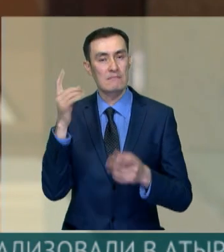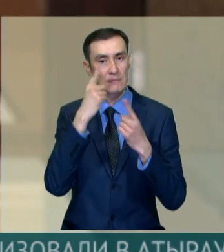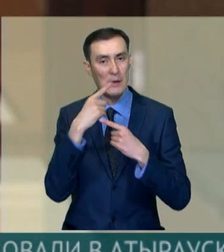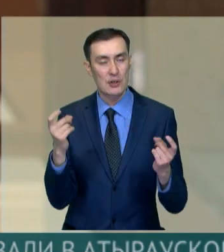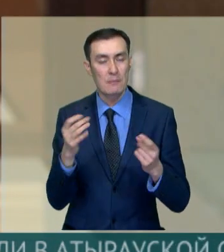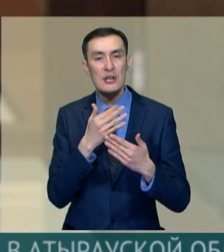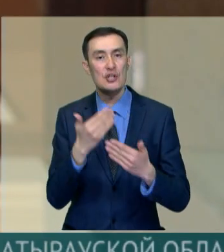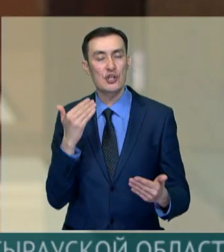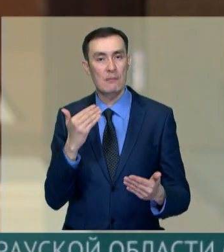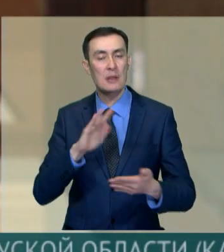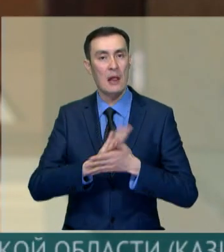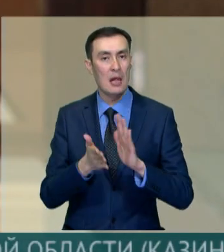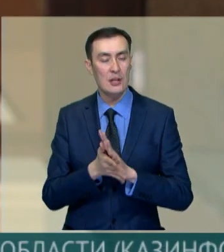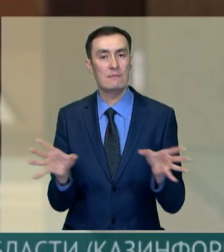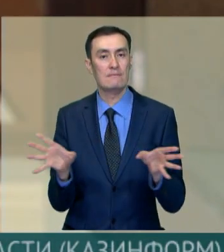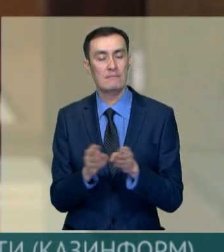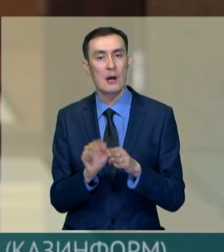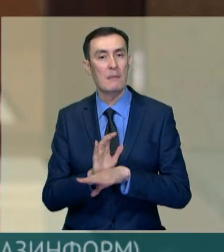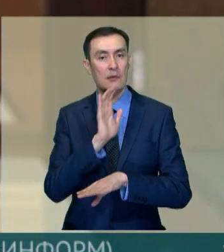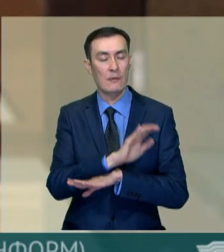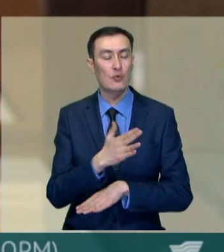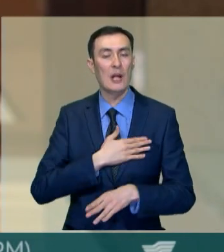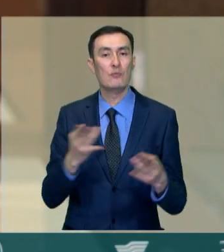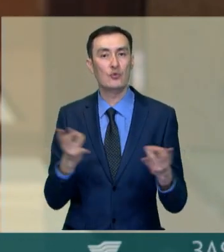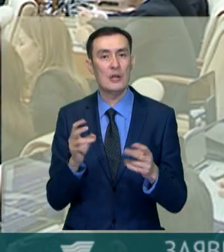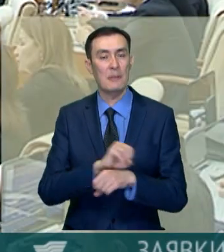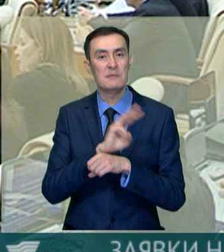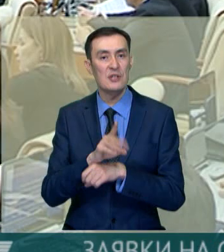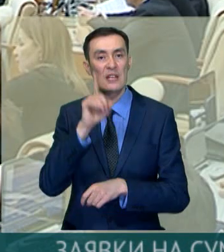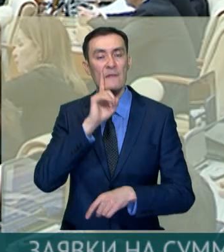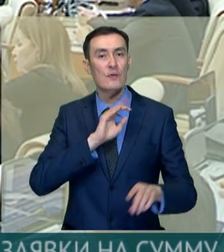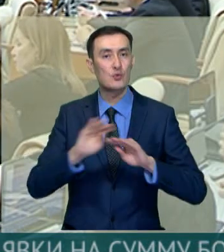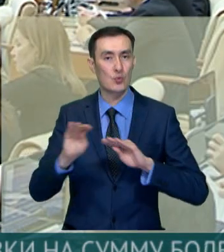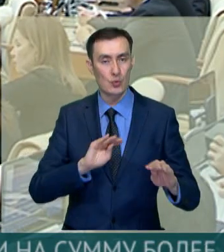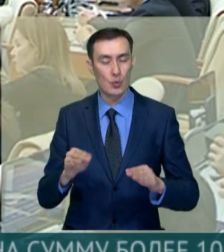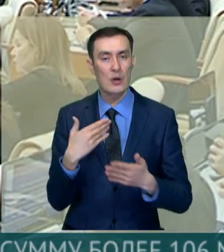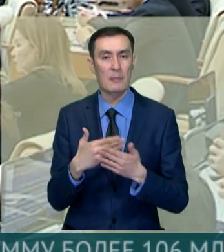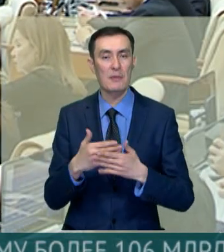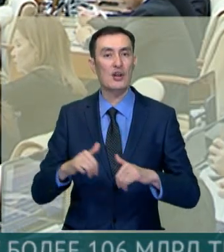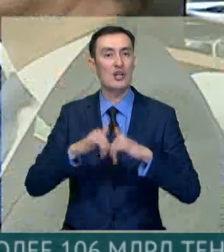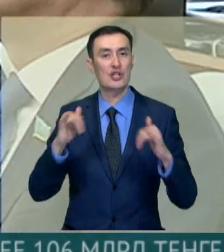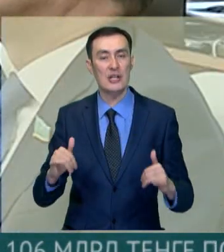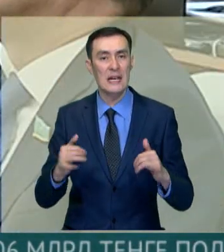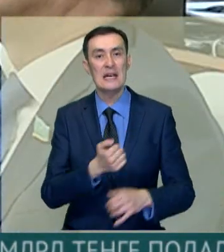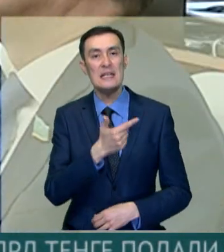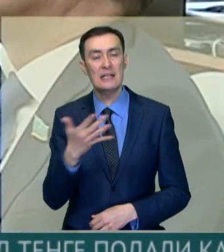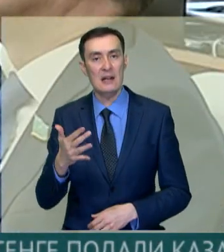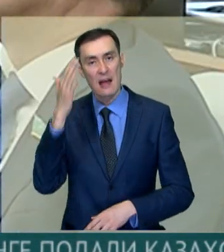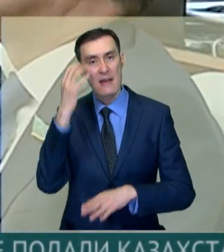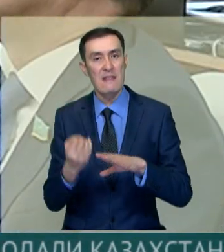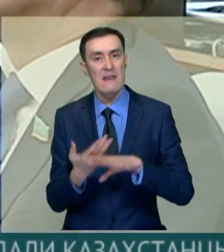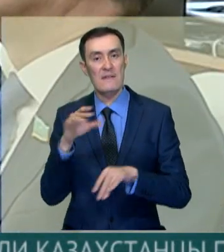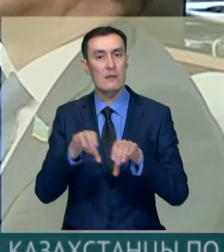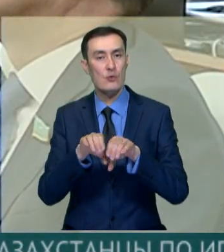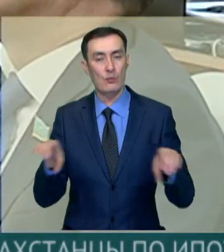прежде чем наладить экспорт наших нефтепродуктов, нужно обеспечить инфраструктуру, в частности, расширить сразу несколько нефтепроводов